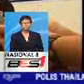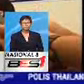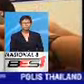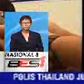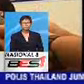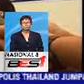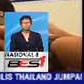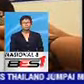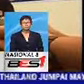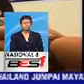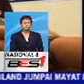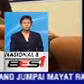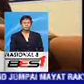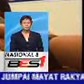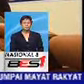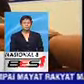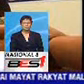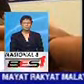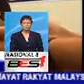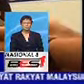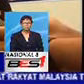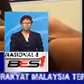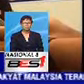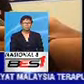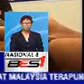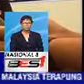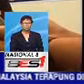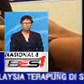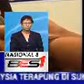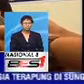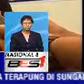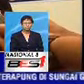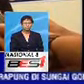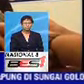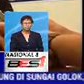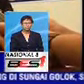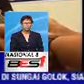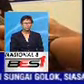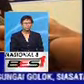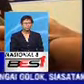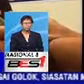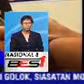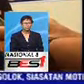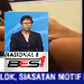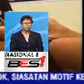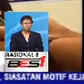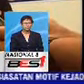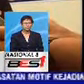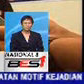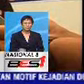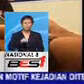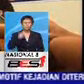Masih lagi siasat buat apa sebenarnya terlibat orang di pesuk ini. Daripada maklumat yang